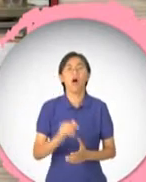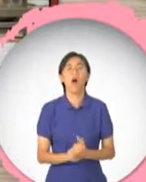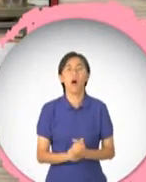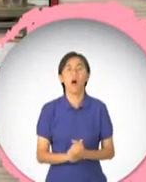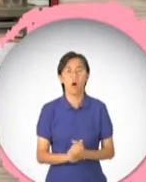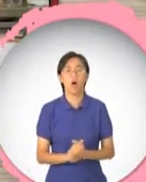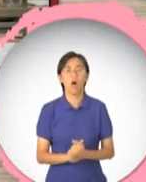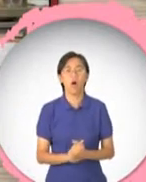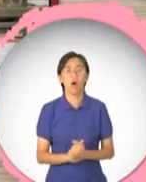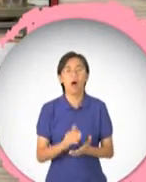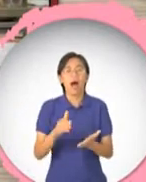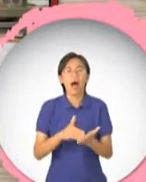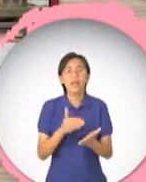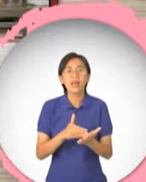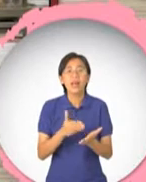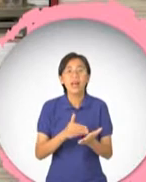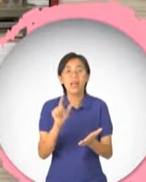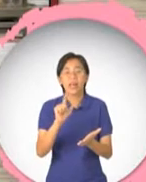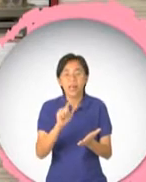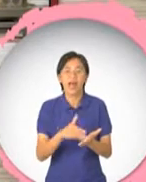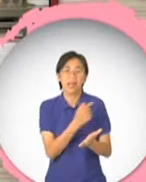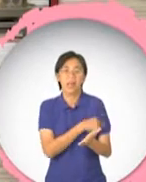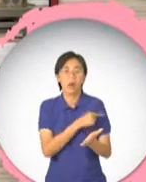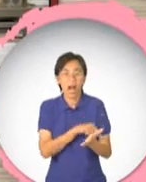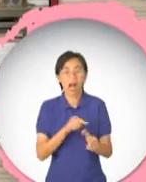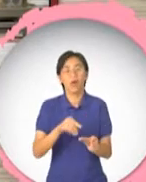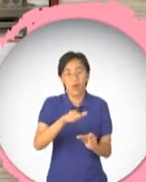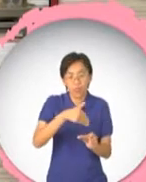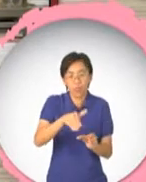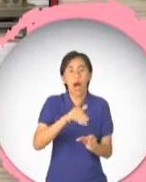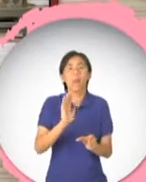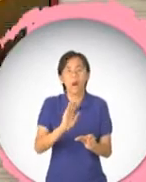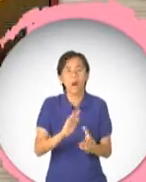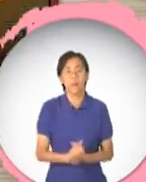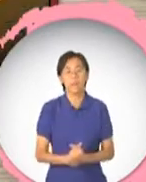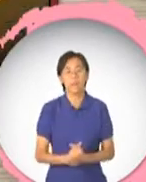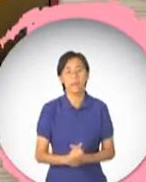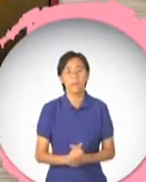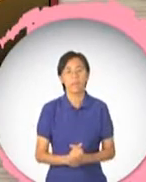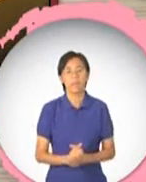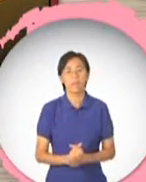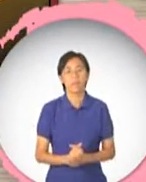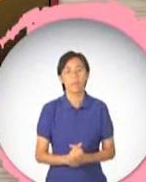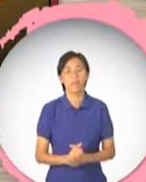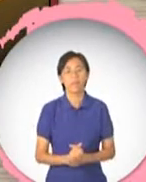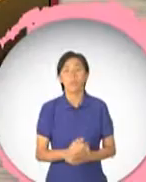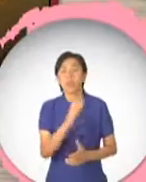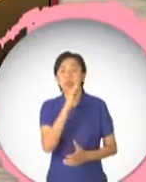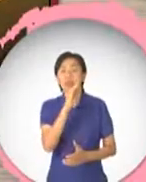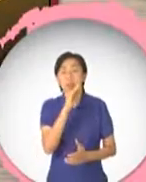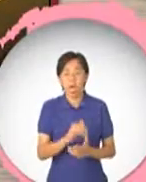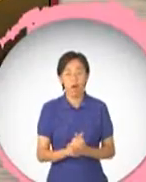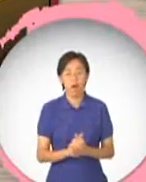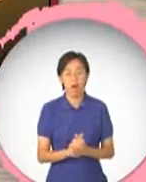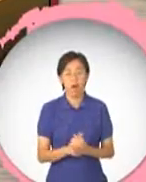ครับ ทาเนยข้าวแป้งเราจะใช้กับกรณีที่เราจะต้องหยิบมันนะคะมาทอดนะคะ ถ้าเราไม่ได้หุ้มเกล็ดขนมปังนี่มันจะเป็นยังไง